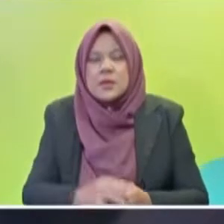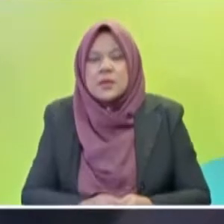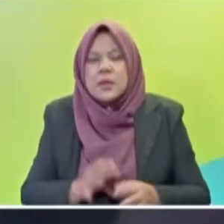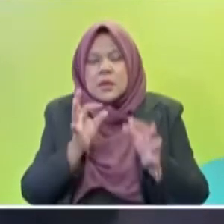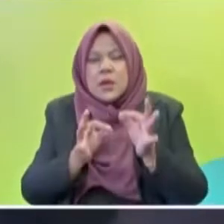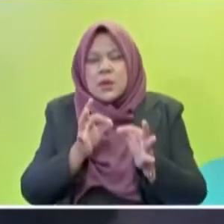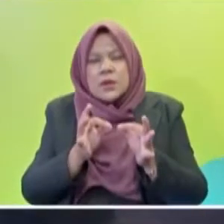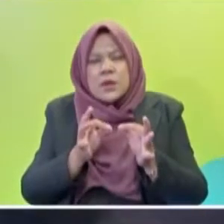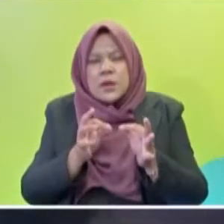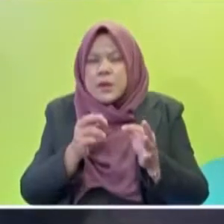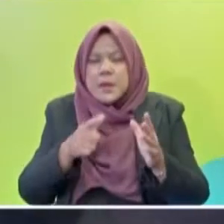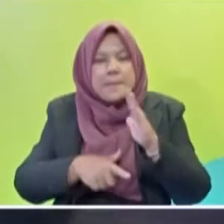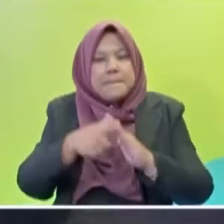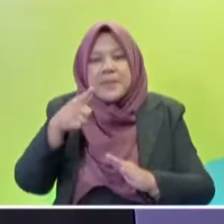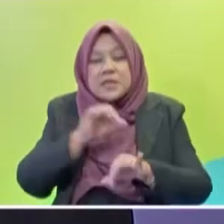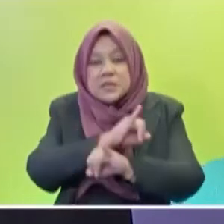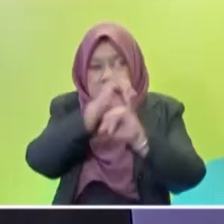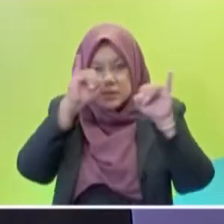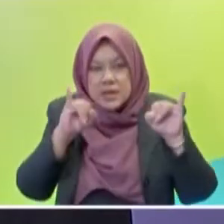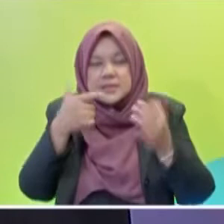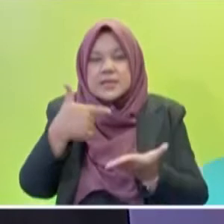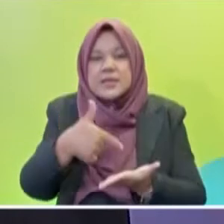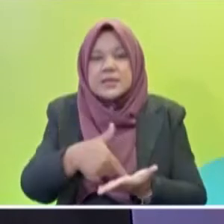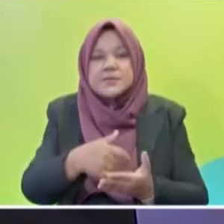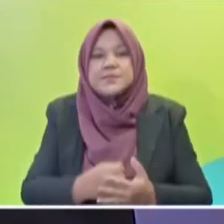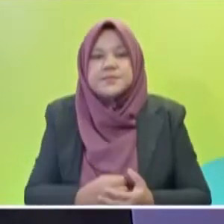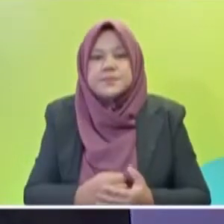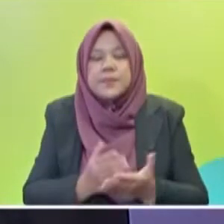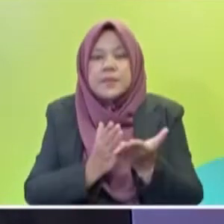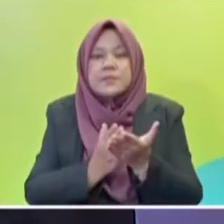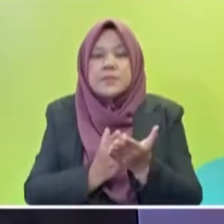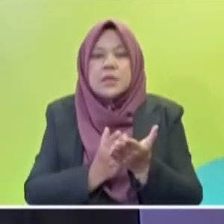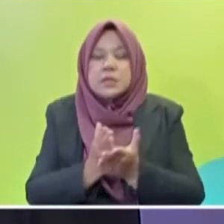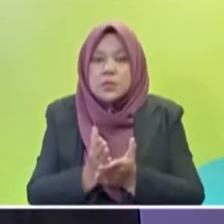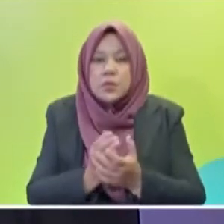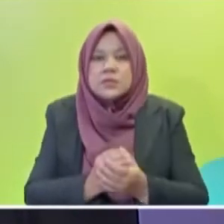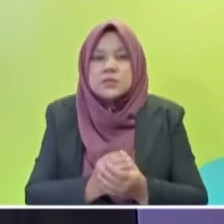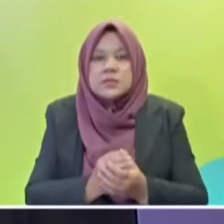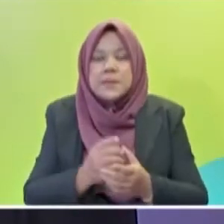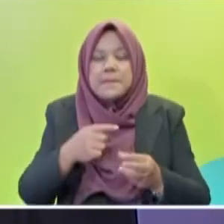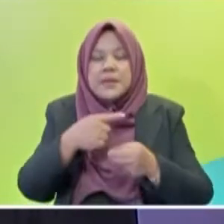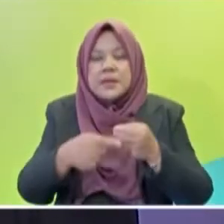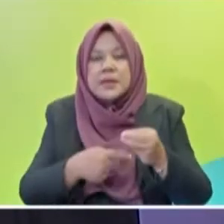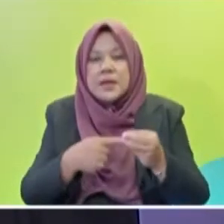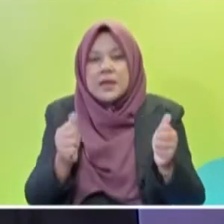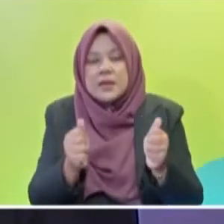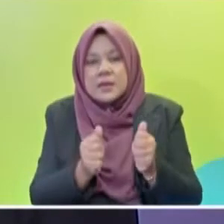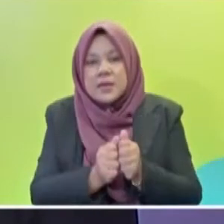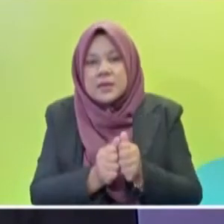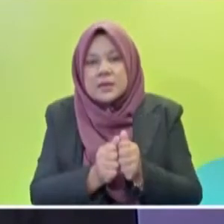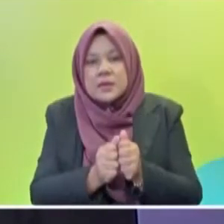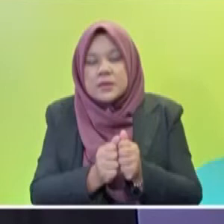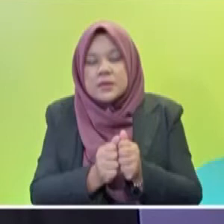spesifik lagi ataupun lebih apa terus terang lagi adalah berkenaan dengan apa